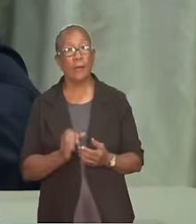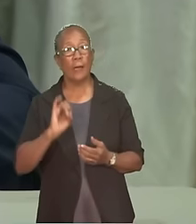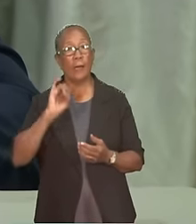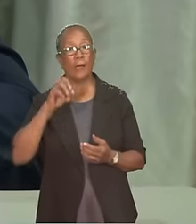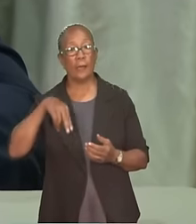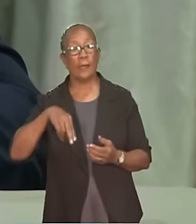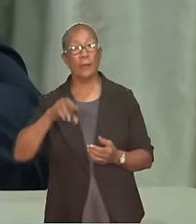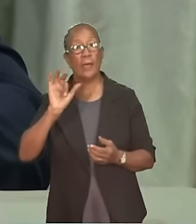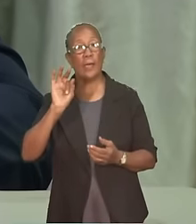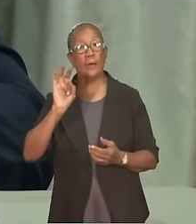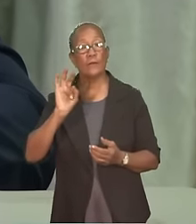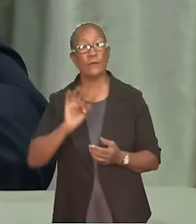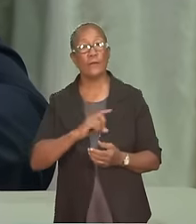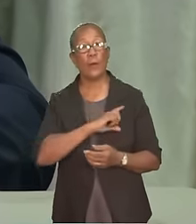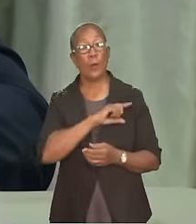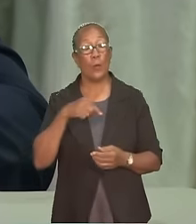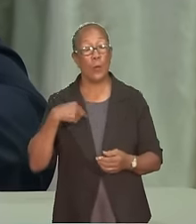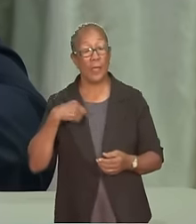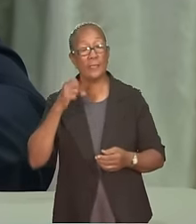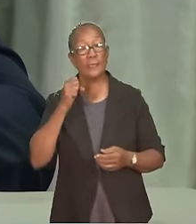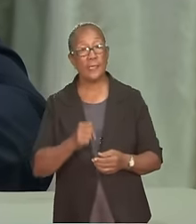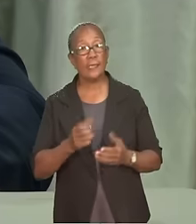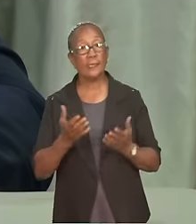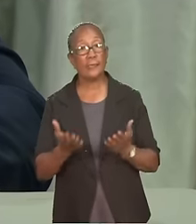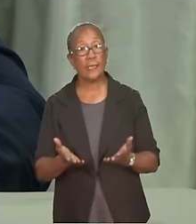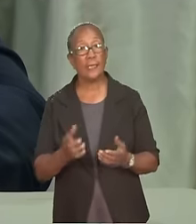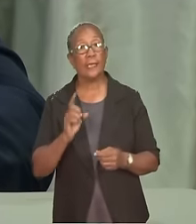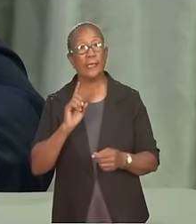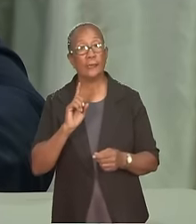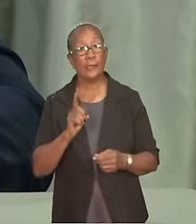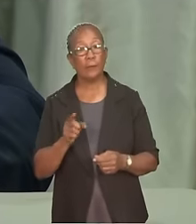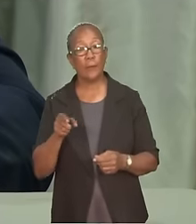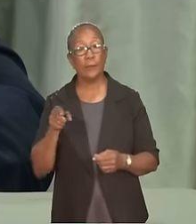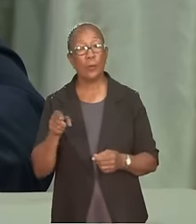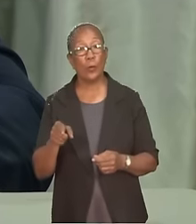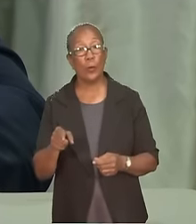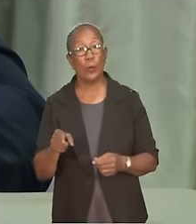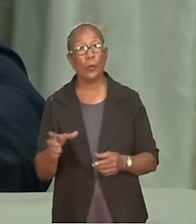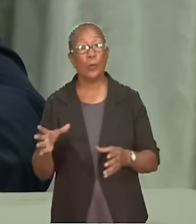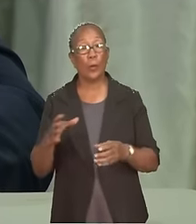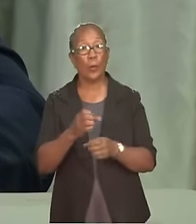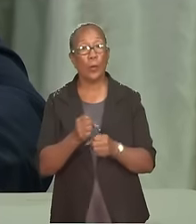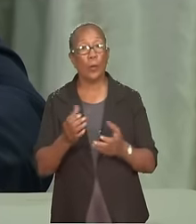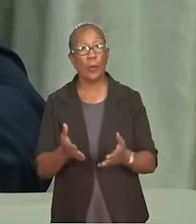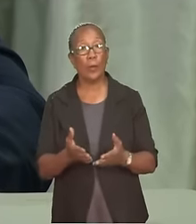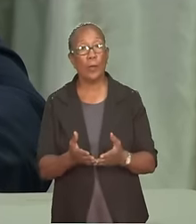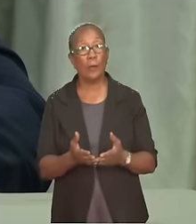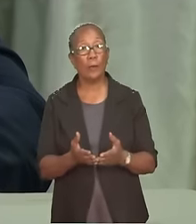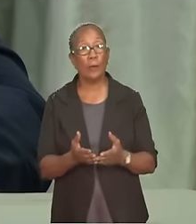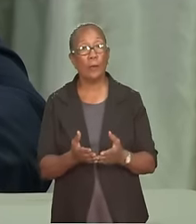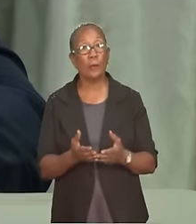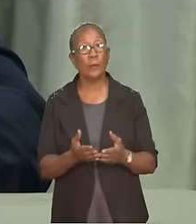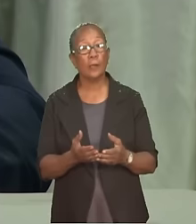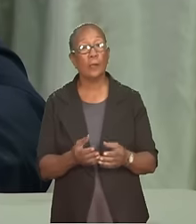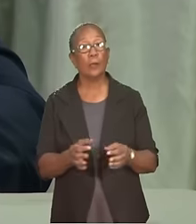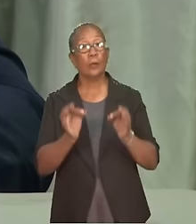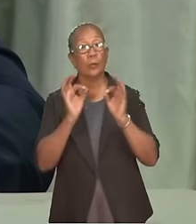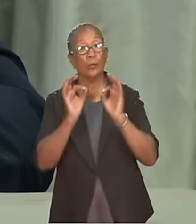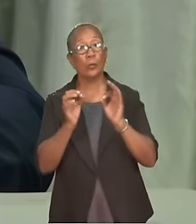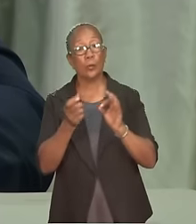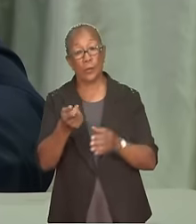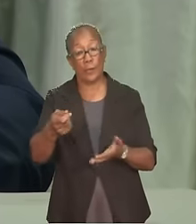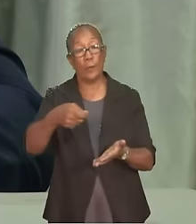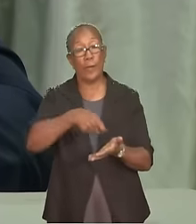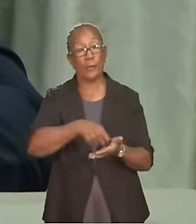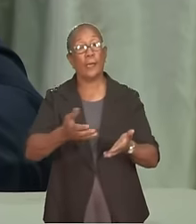IMF wij zeker zijn, namelijk dat met hun bijstand we een wezenlijke bijdrage van IMF gehad